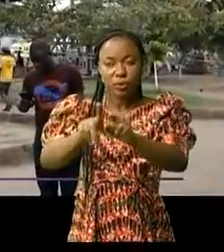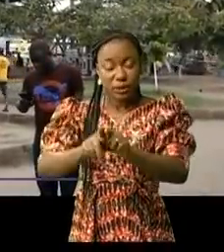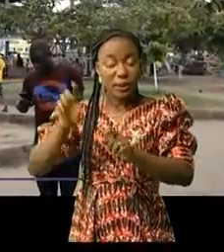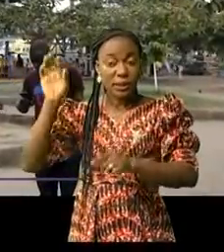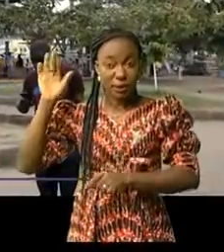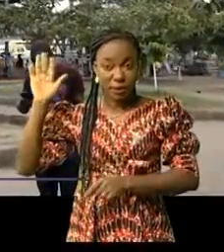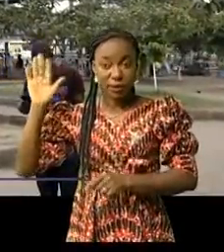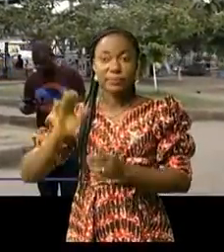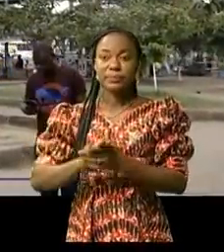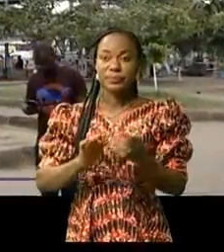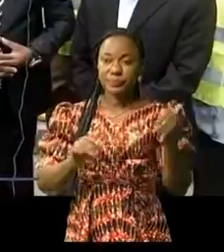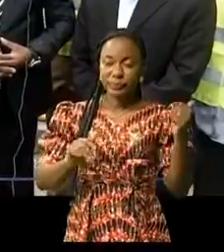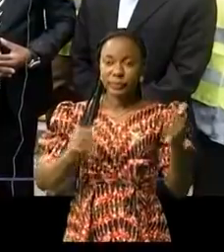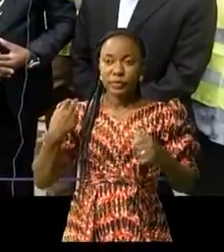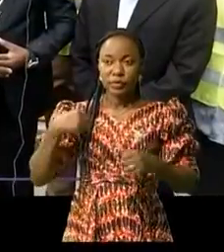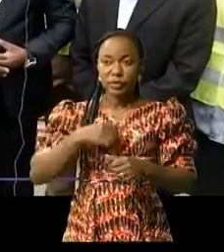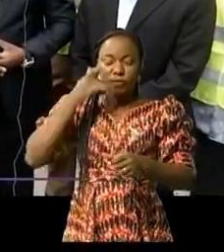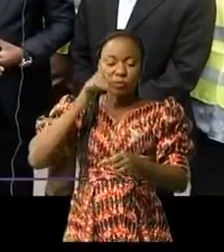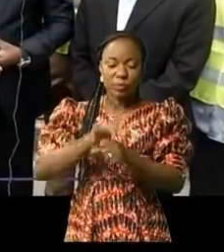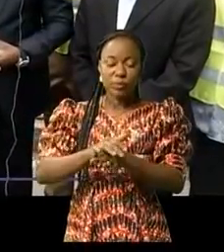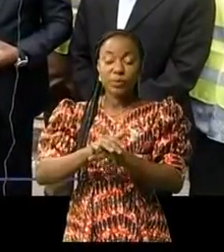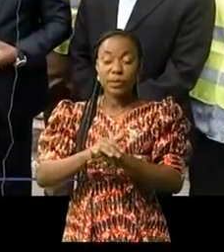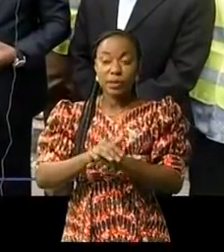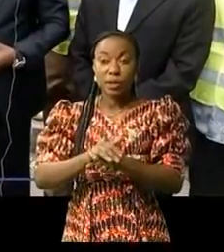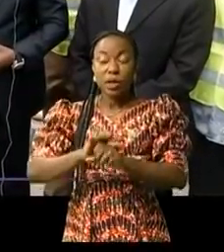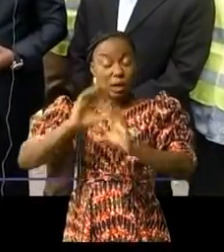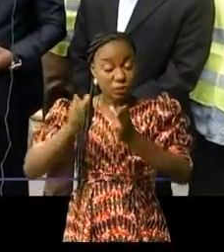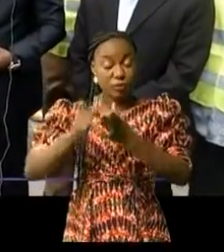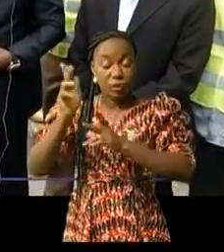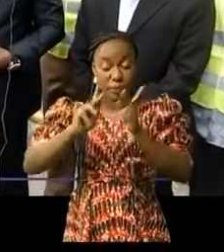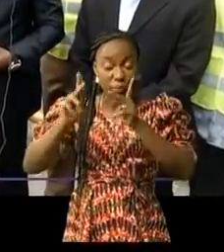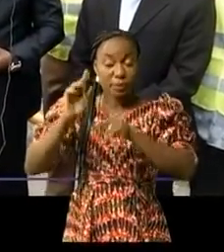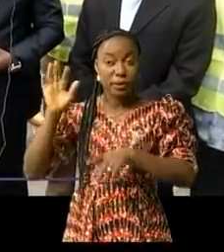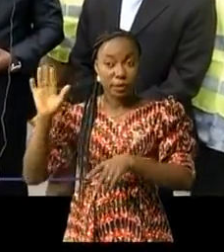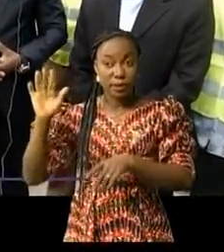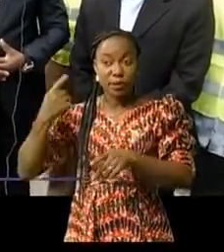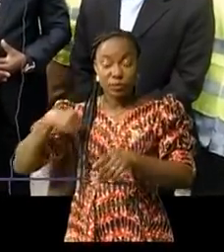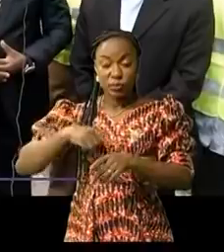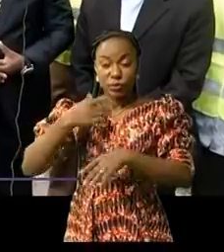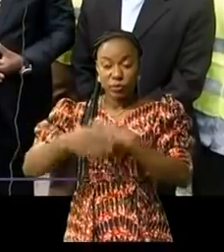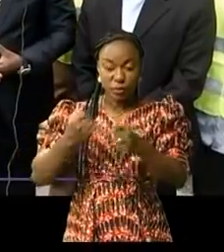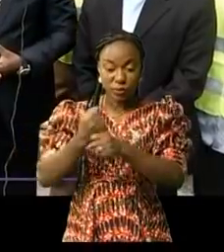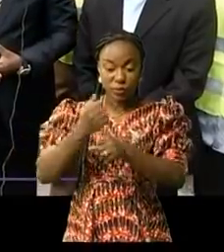particulier d'abord noizet qui nous manque et nous allons aménager le parking dans la ville de kinshasa